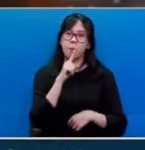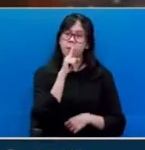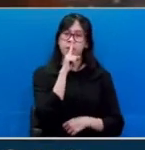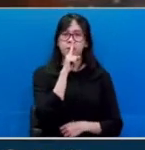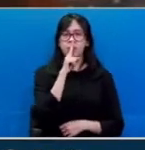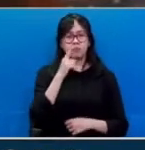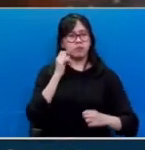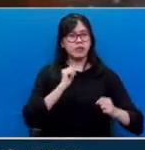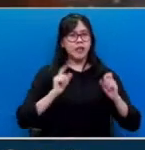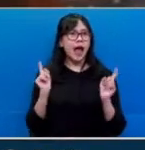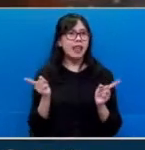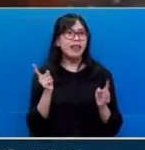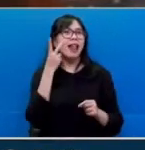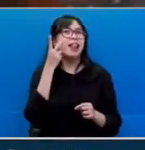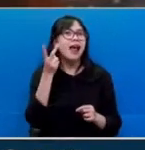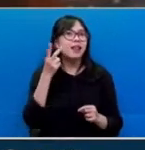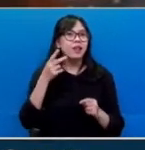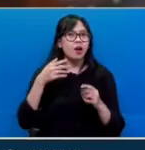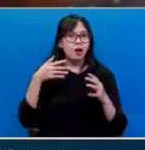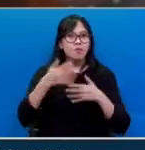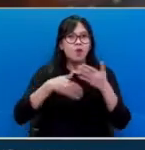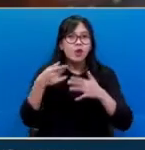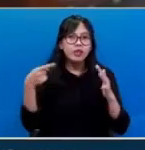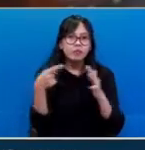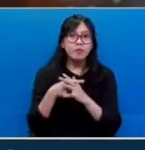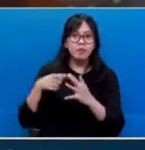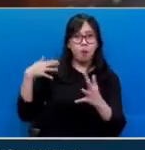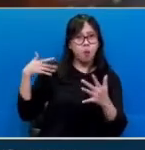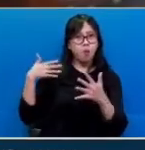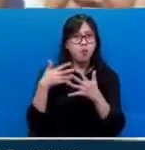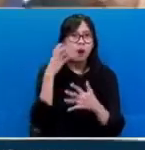pemilu yang kita lihat Pak Prabowo